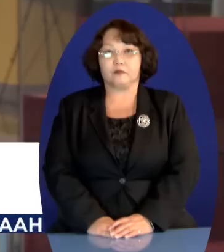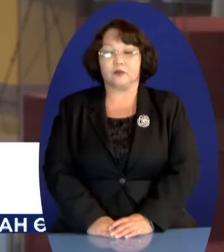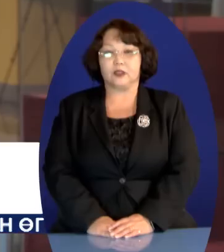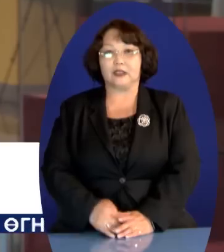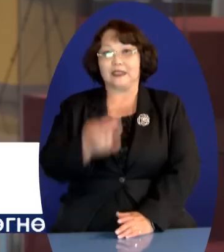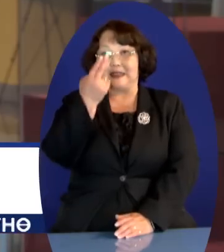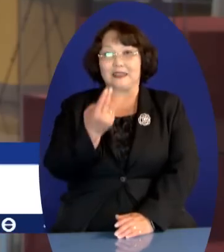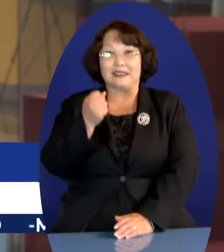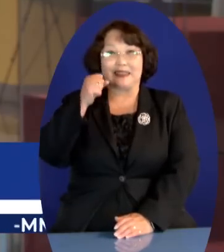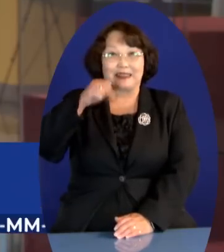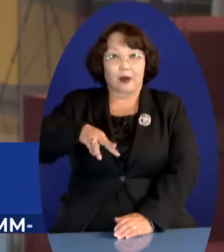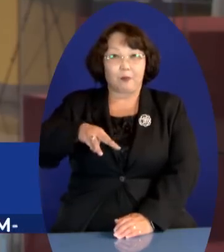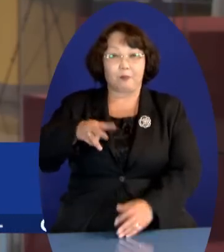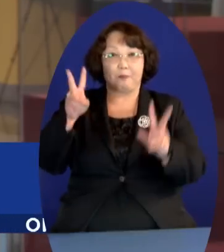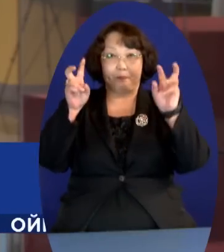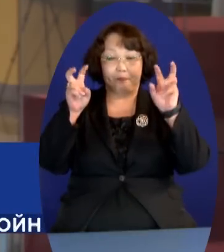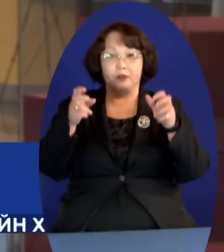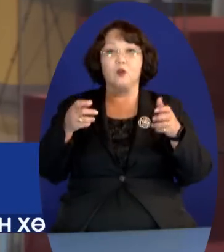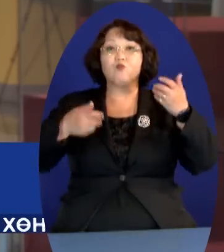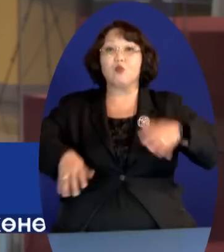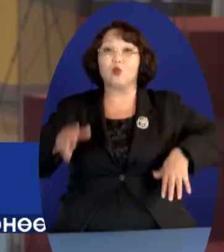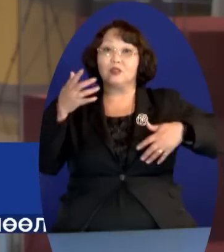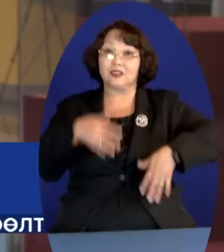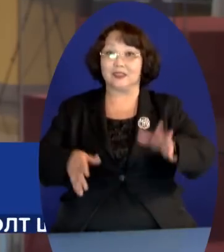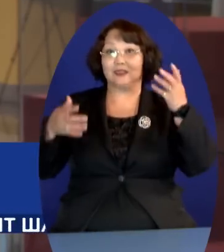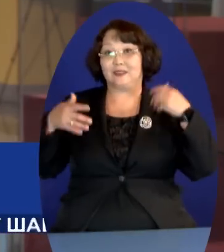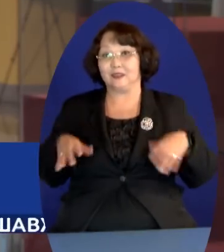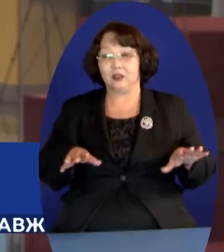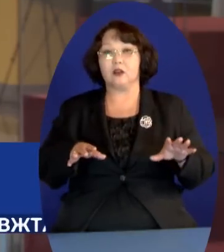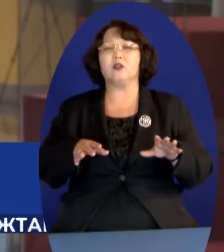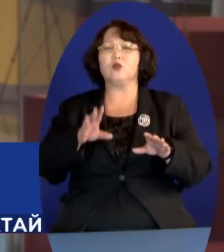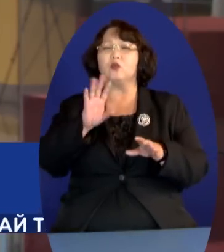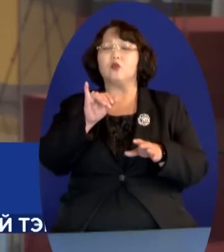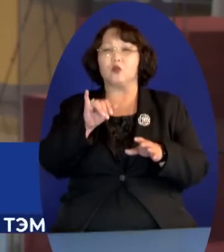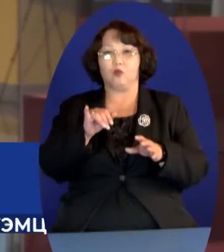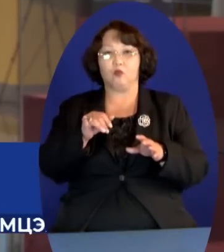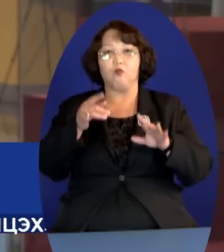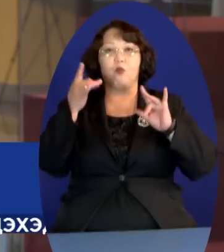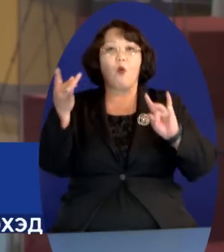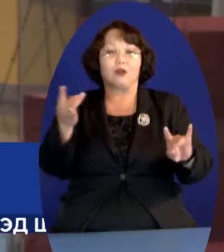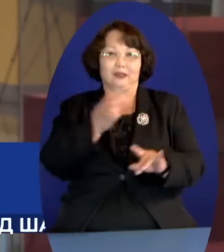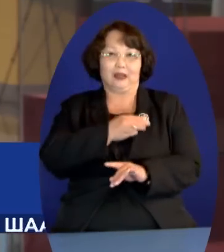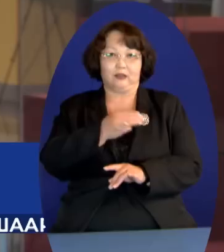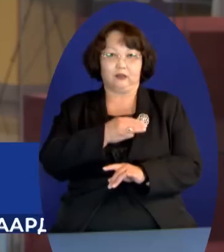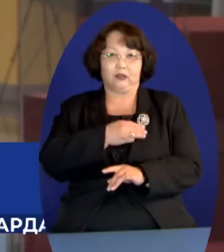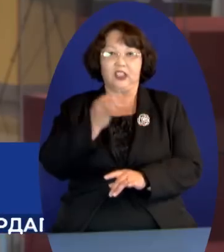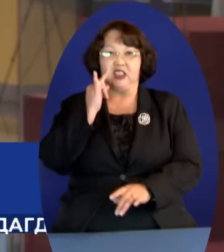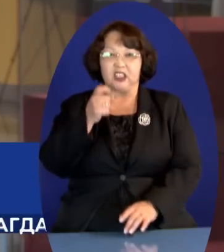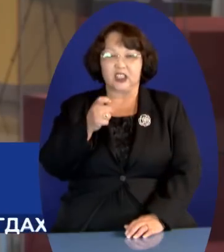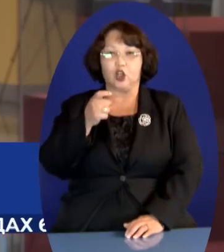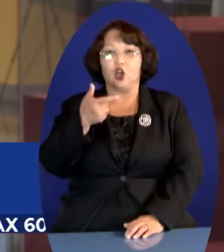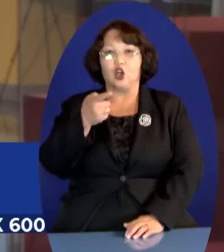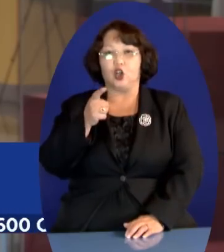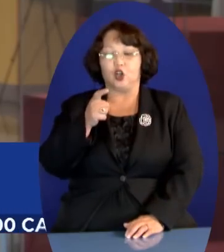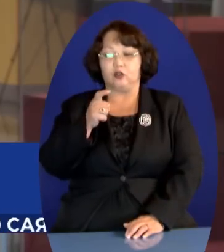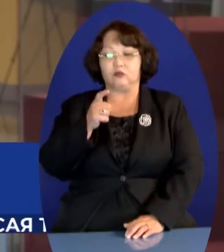Цам гэдэг бол одоо бас бурхны шинтэй тэр дундаа их хөлөгний одоо шинтэй улс оронд бас нэлээд дэлгэрсэн